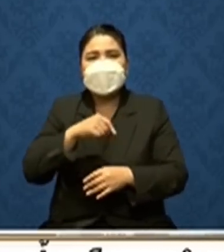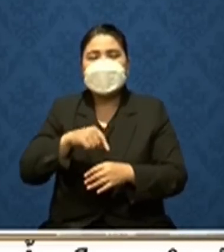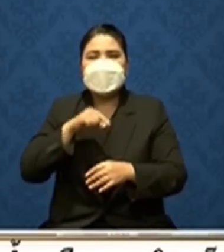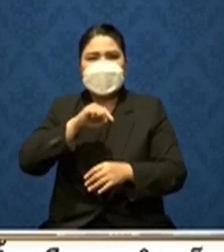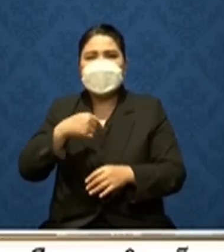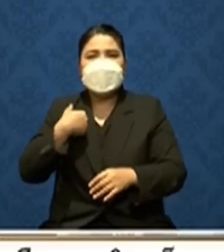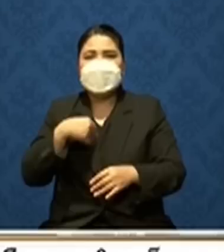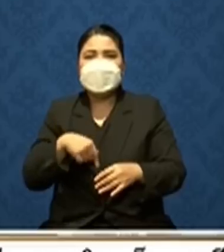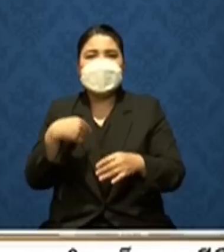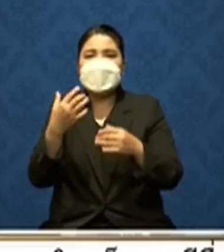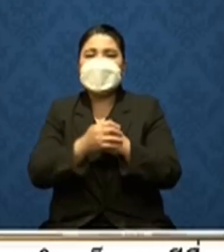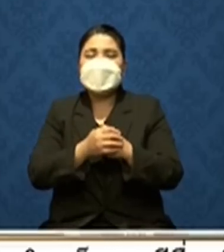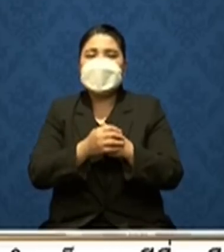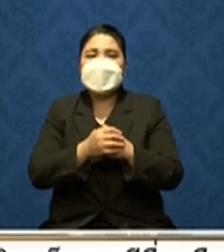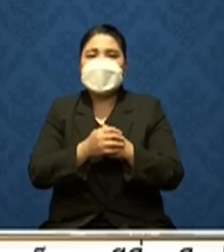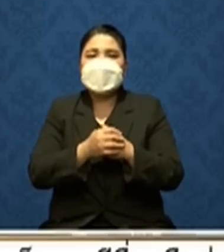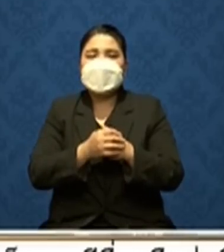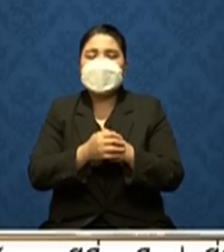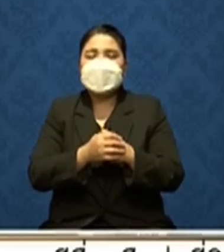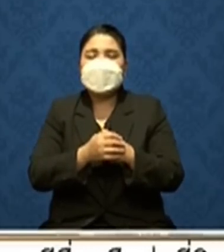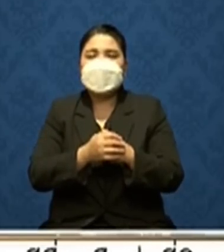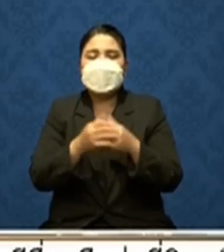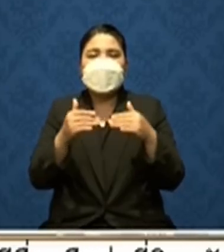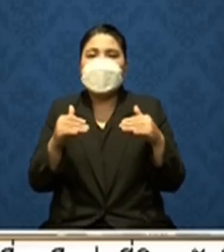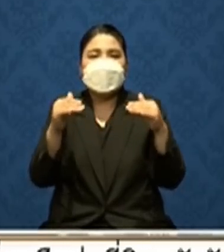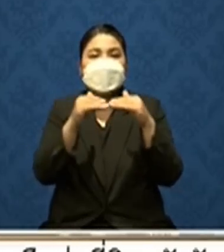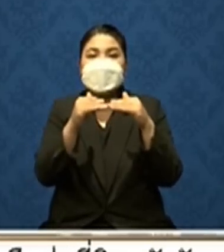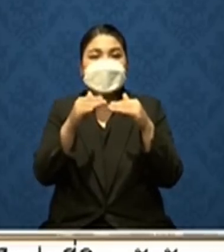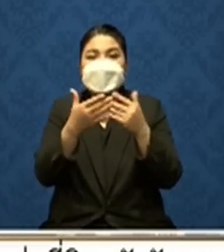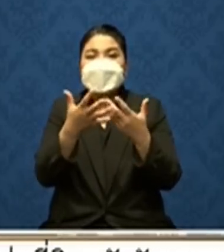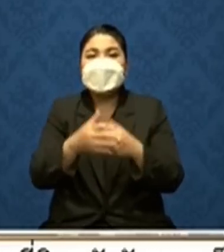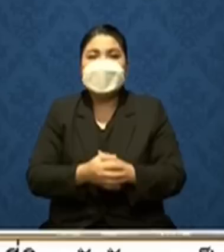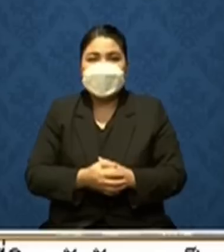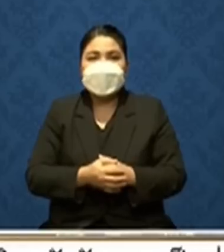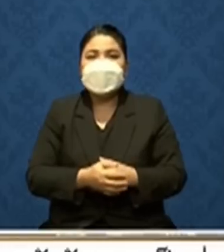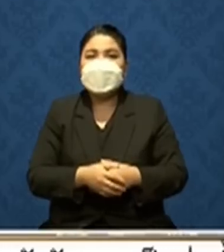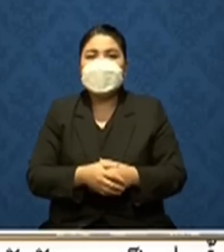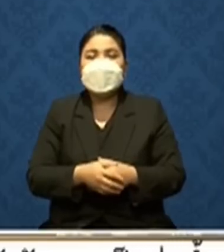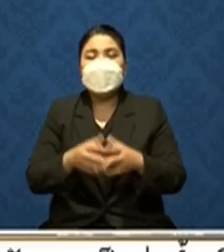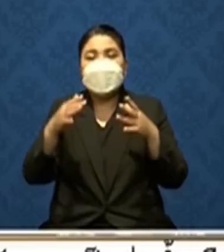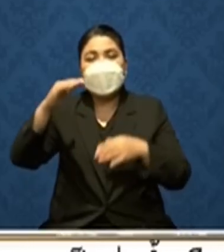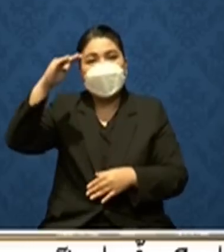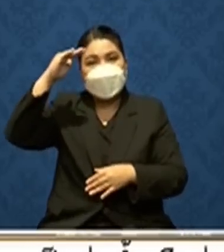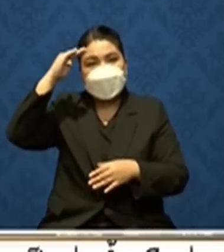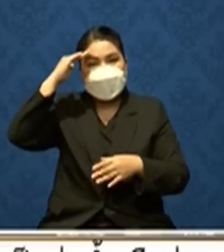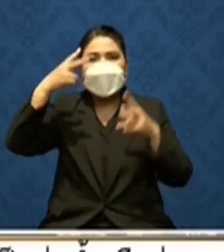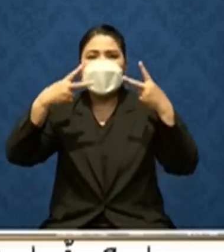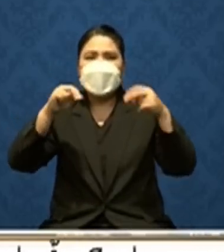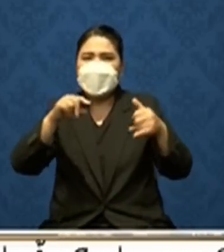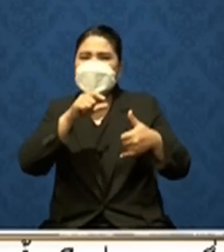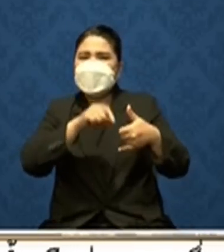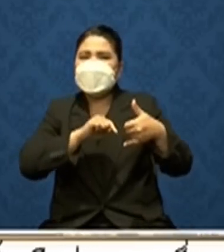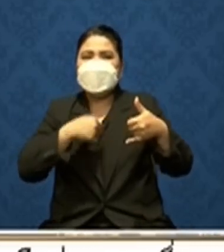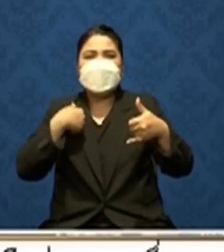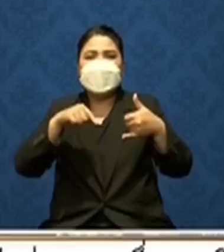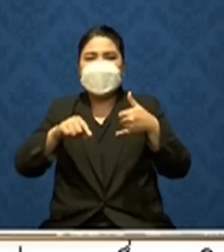ครับนายพลเอกประยุทธ์จันทร์โอชาถ้าเป็นผู้นำที่ไร้ความชอบธรรมตั้งแต่การ